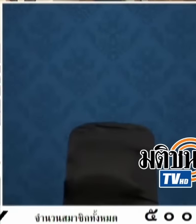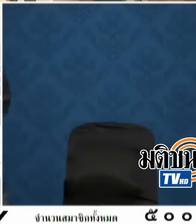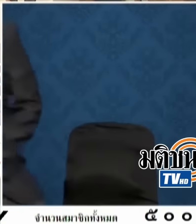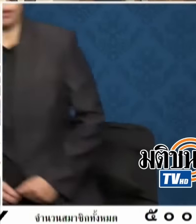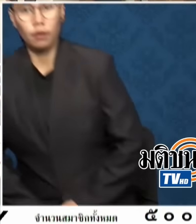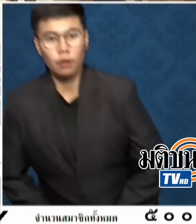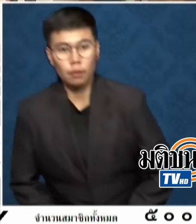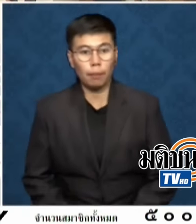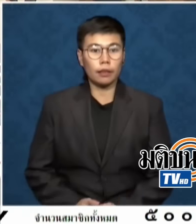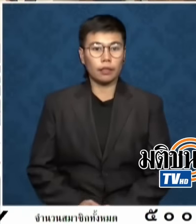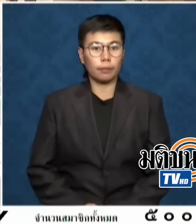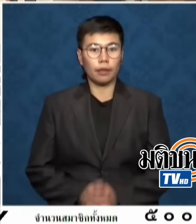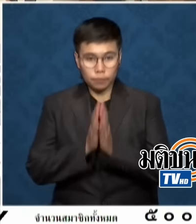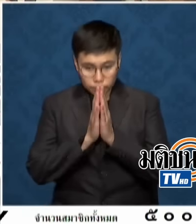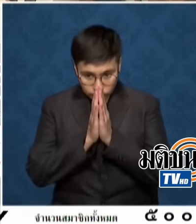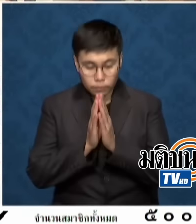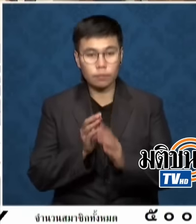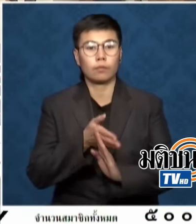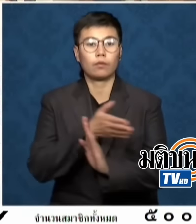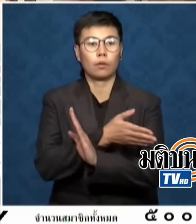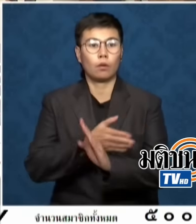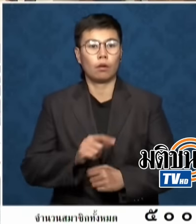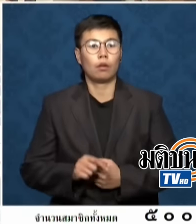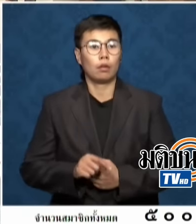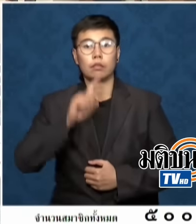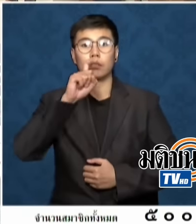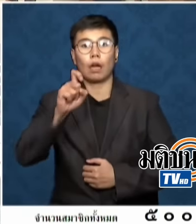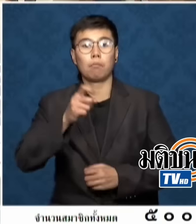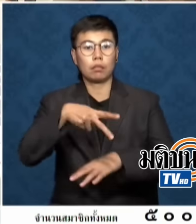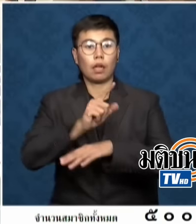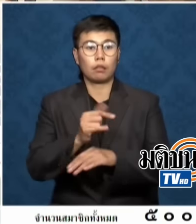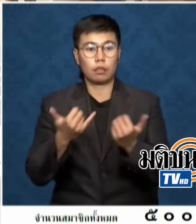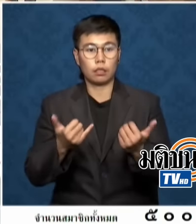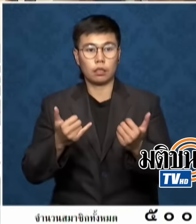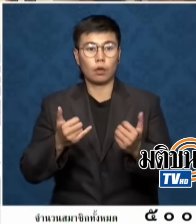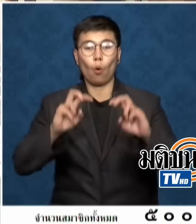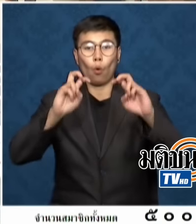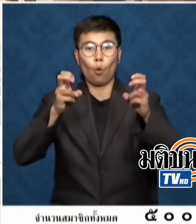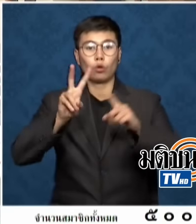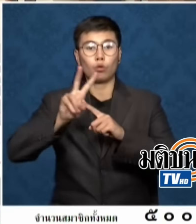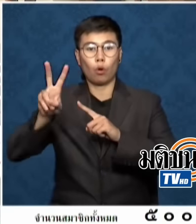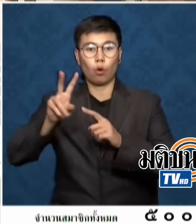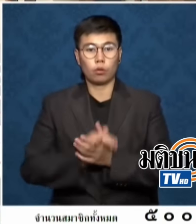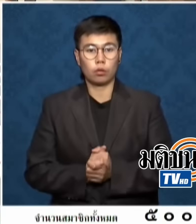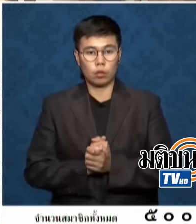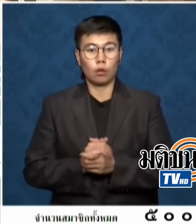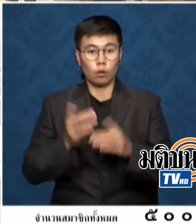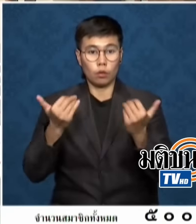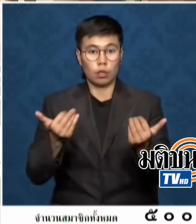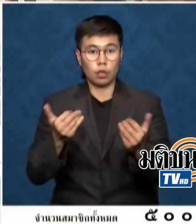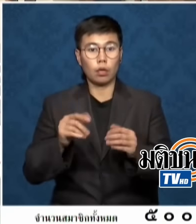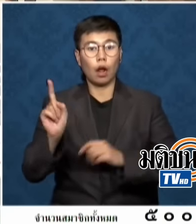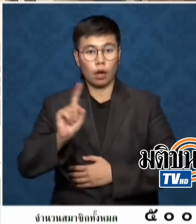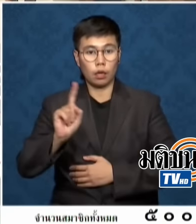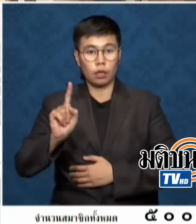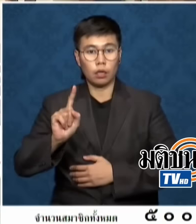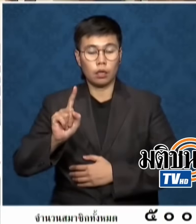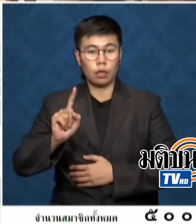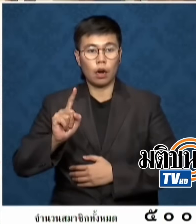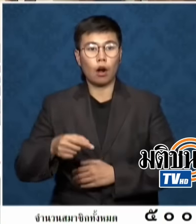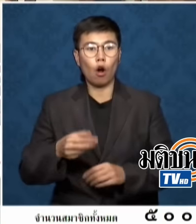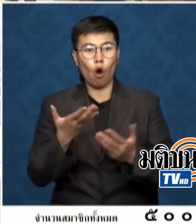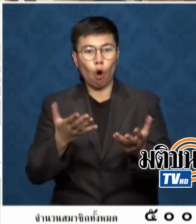ก่อนอื่นดิฉันต้องขอติงท่านประธานนิดนึงค่ะเพราะเราอยู่ในวาระที่2วาระที่2เราก็คือว่าเราสมมุติ